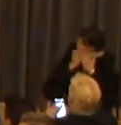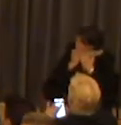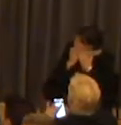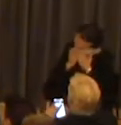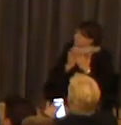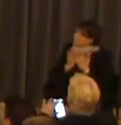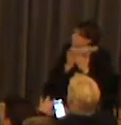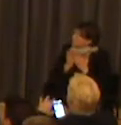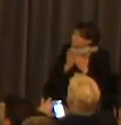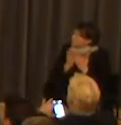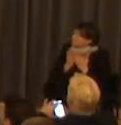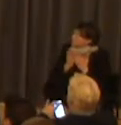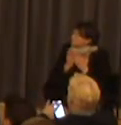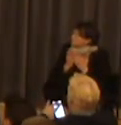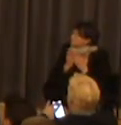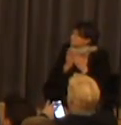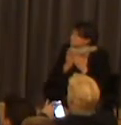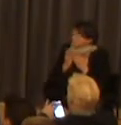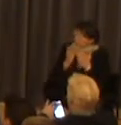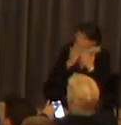Aquest curs